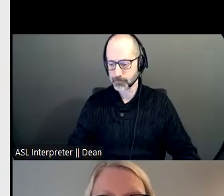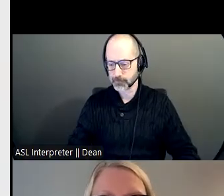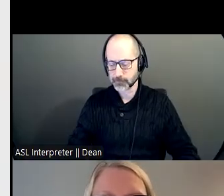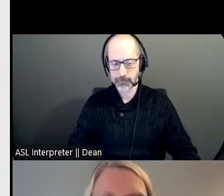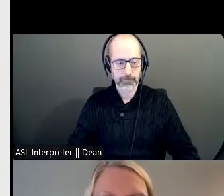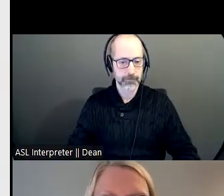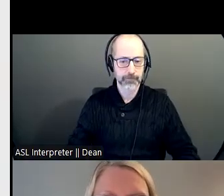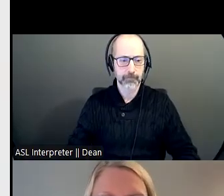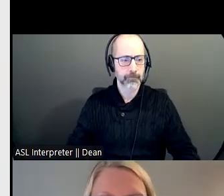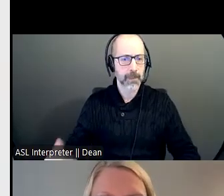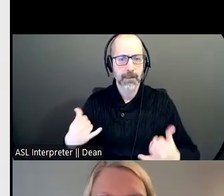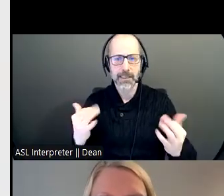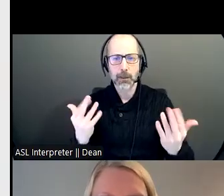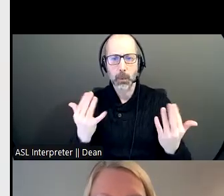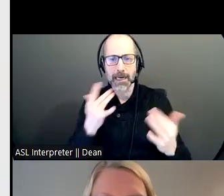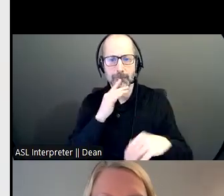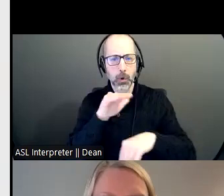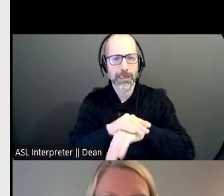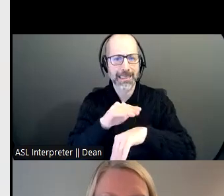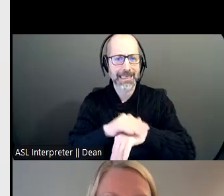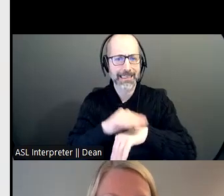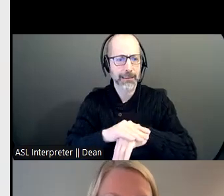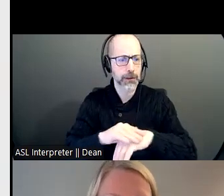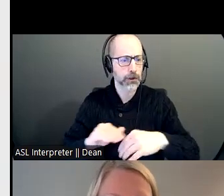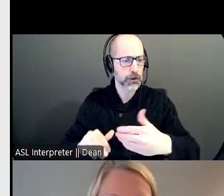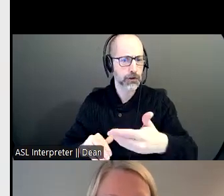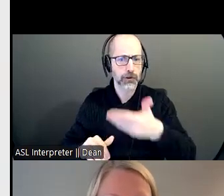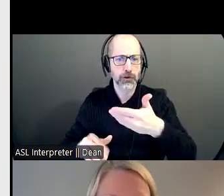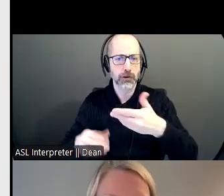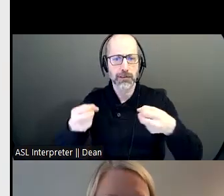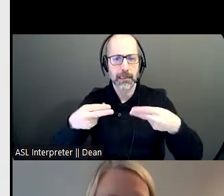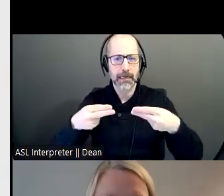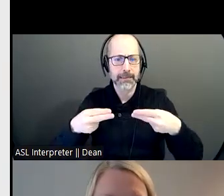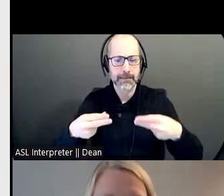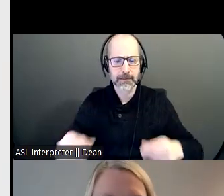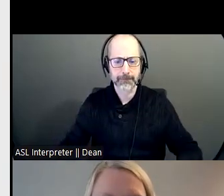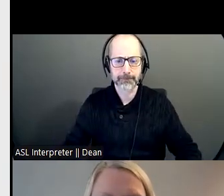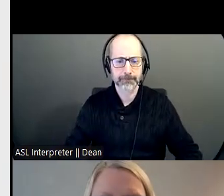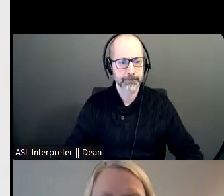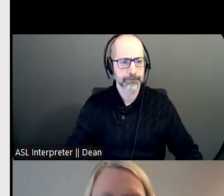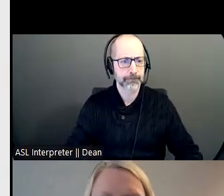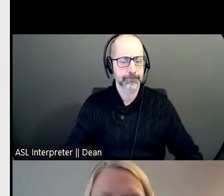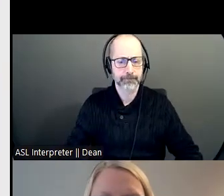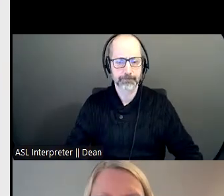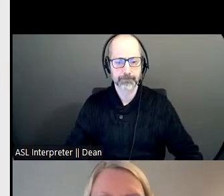I'm just waiting for the English ones to come up. J'attends les diapos en anglais.